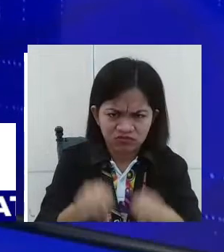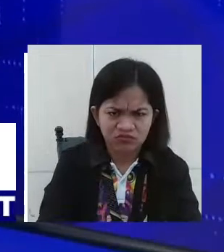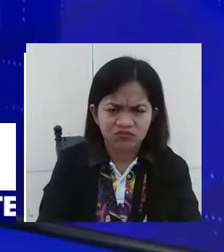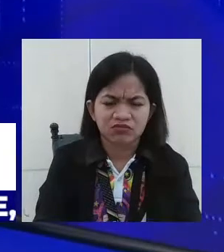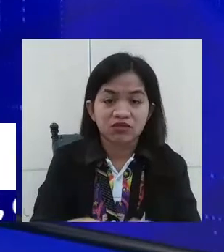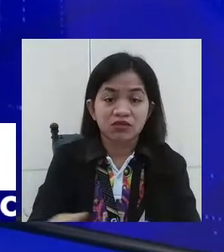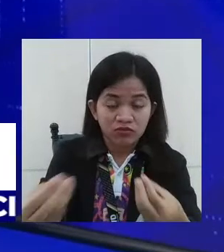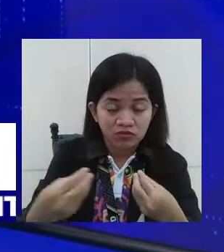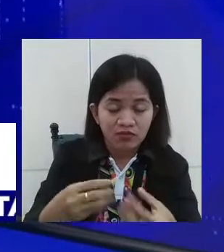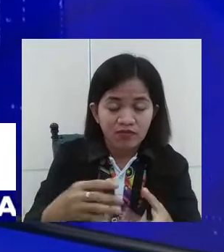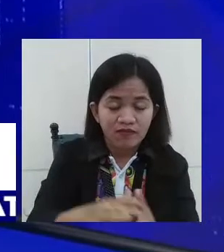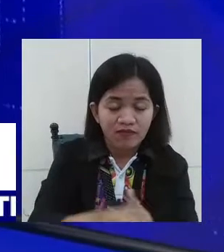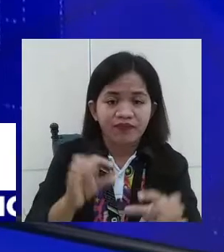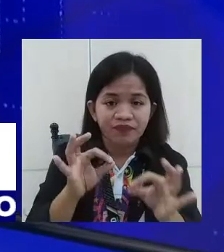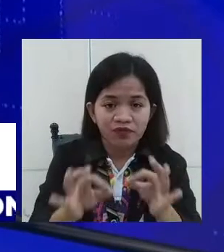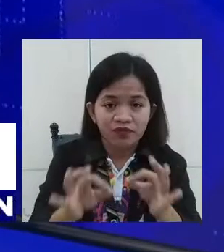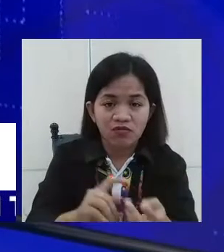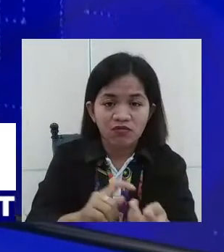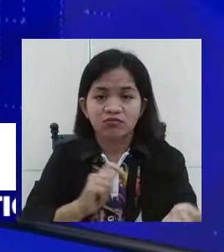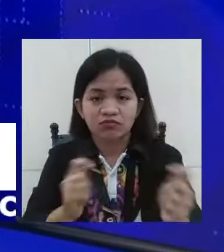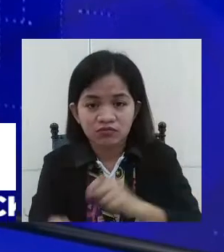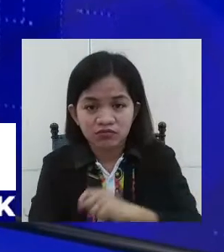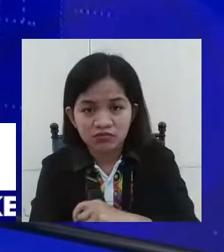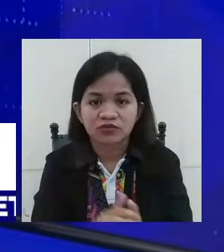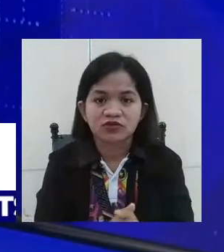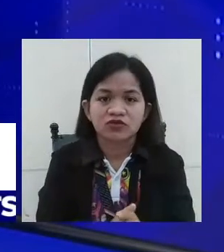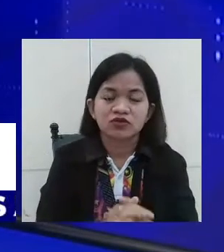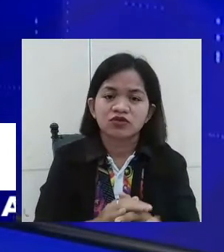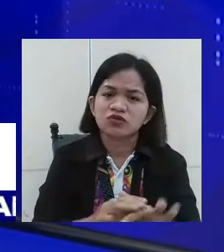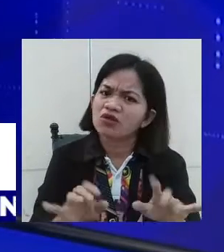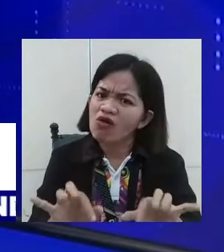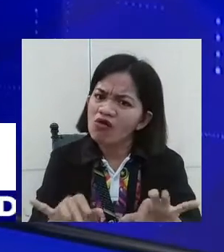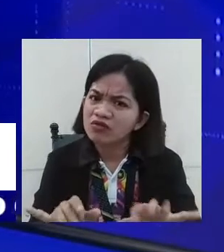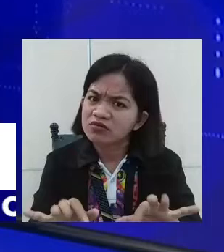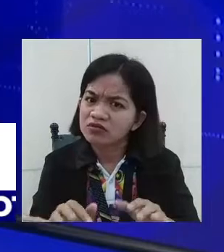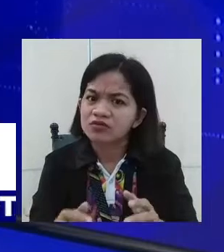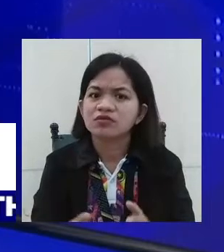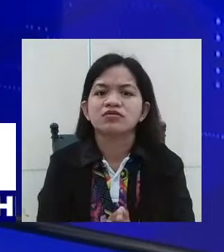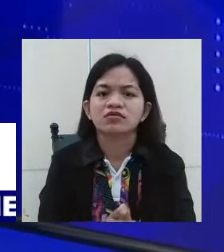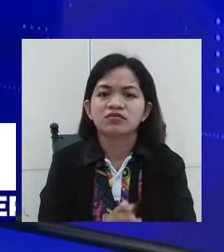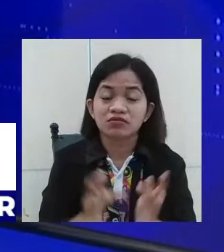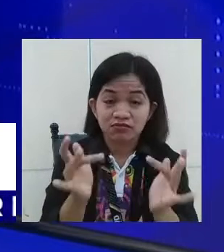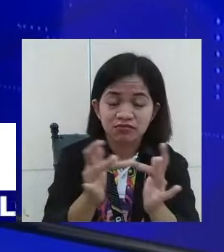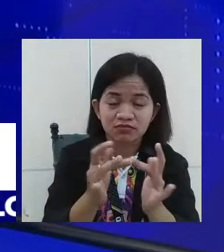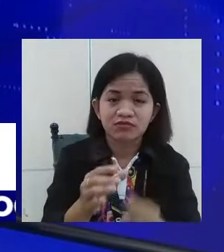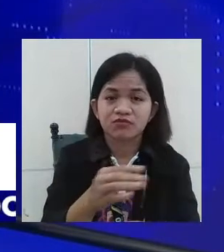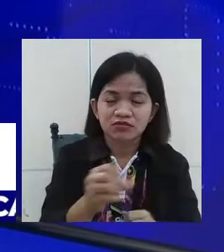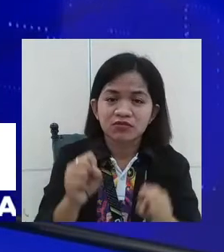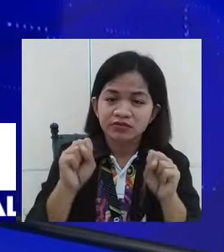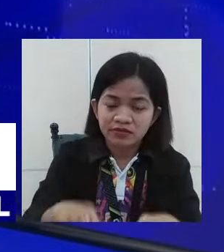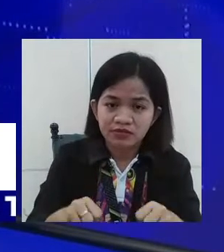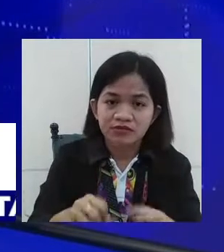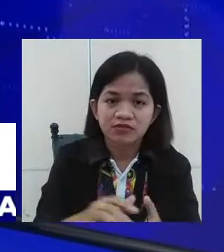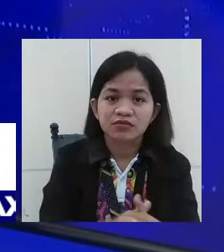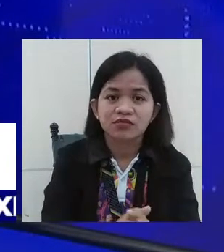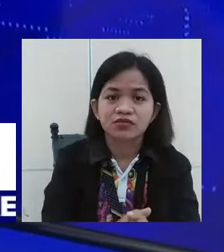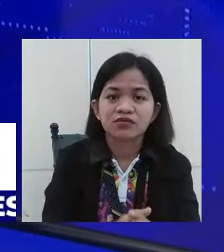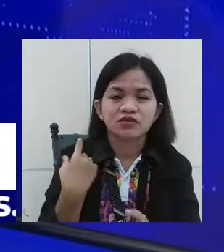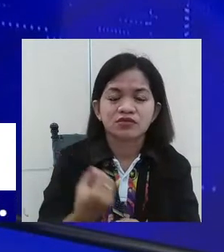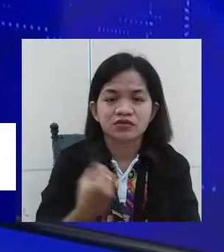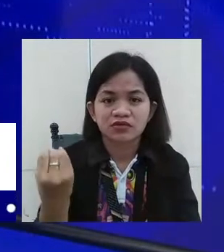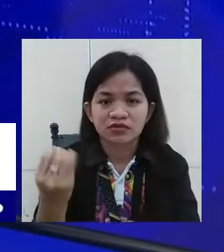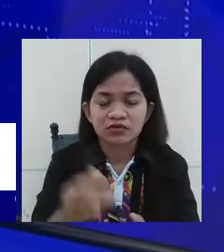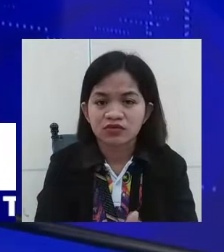into online jobs, di ba? Nakaka-access na sila. But sa kaso ng mga may kapansanan, doon